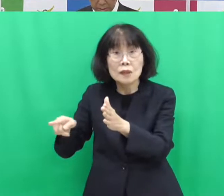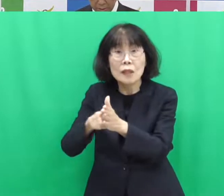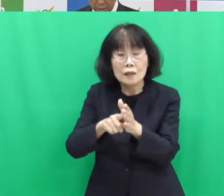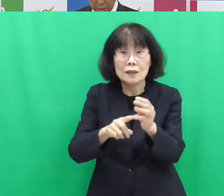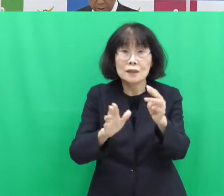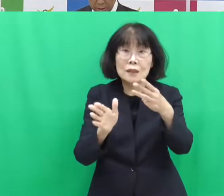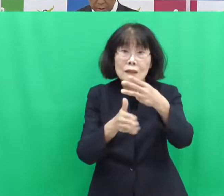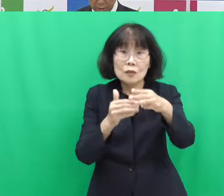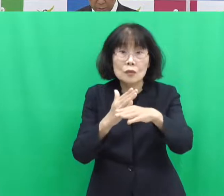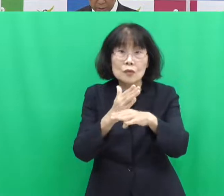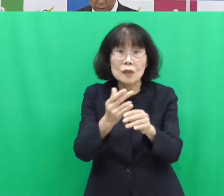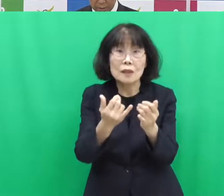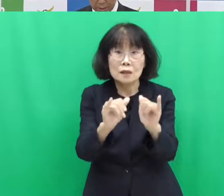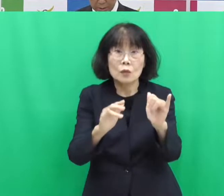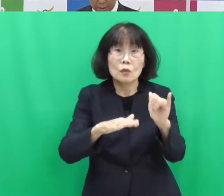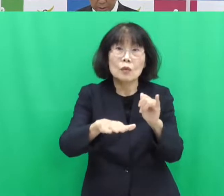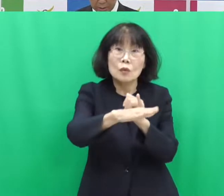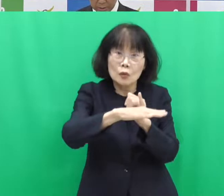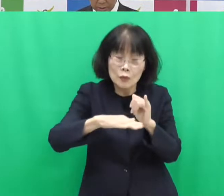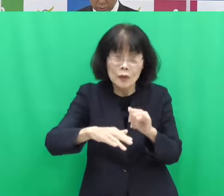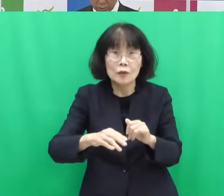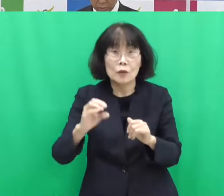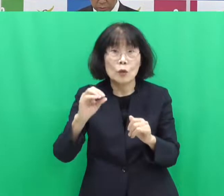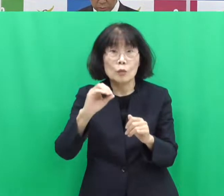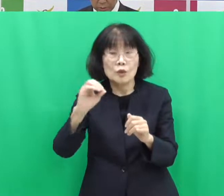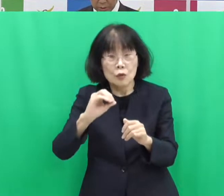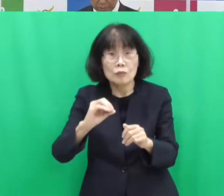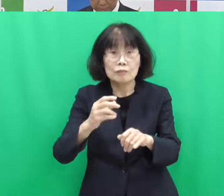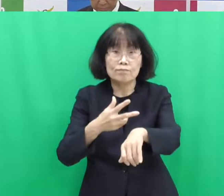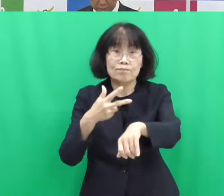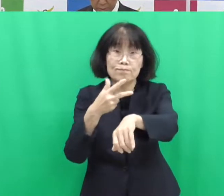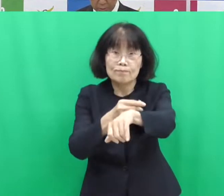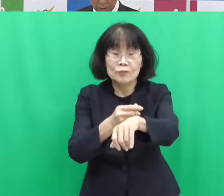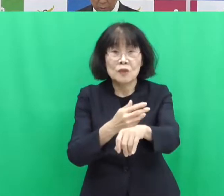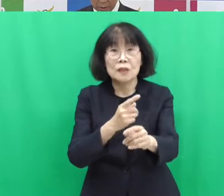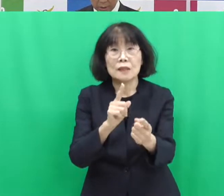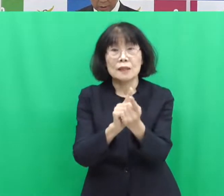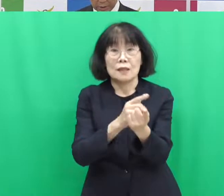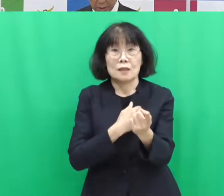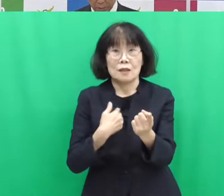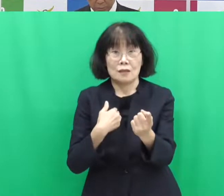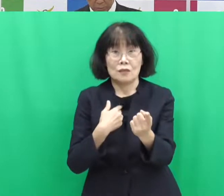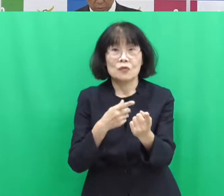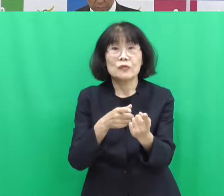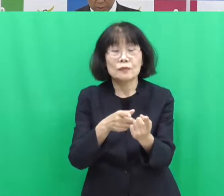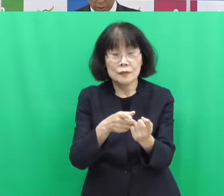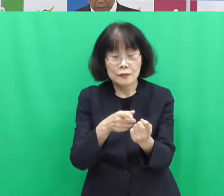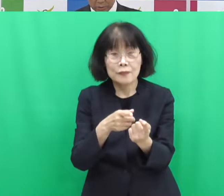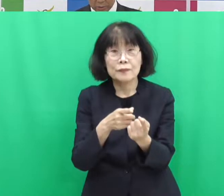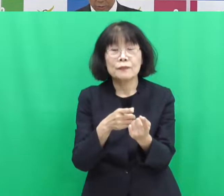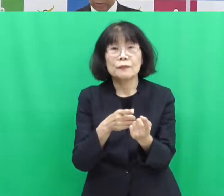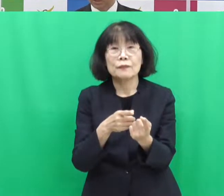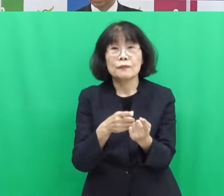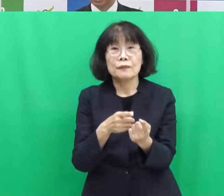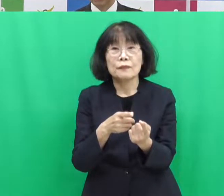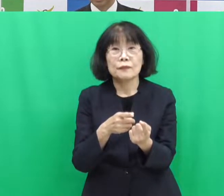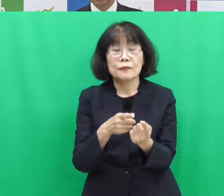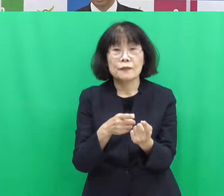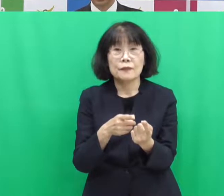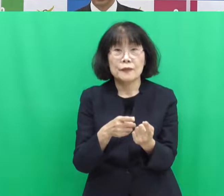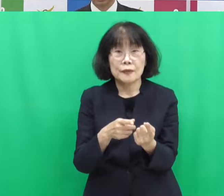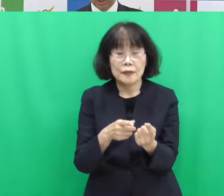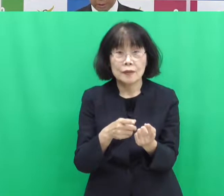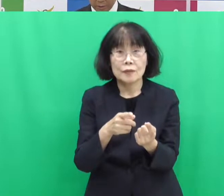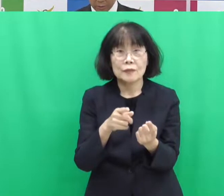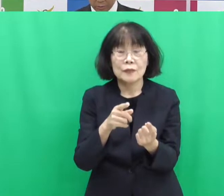方、こういった方が対象ということになります。こういった方たちがオミクロン株対応ワクチンを1回目